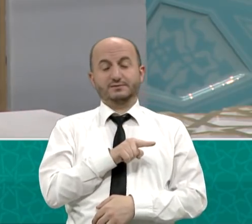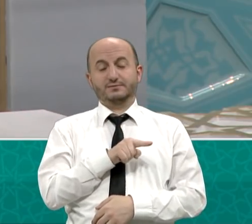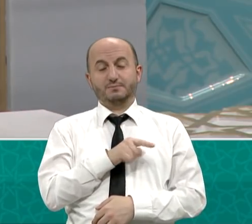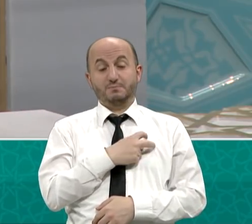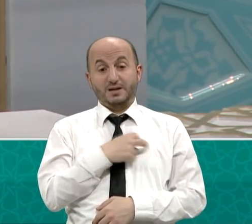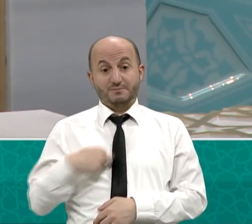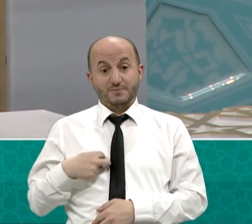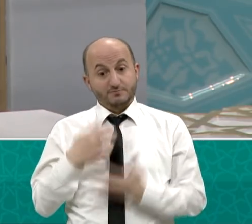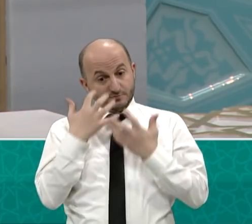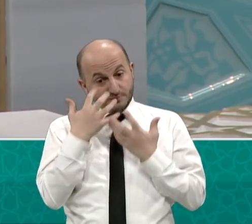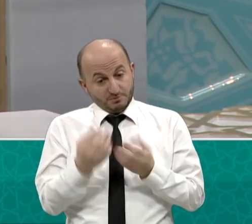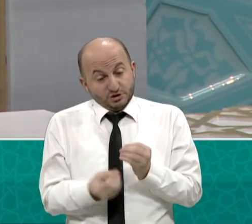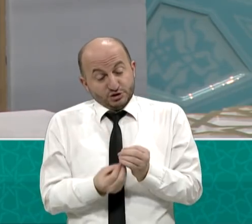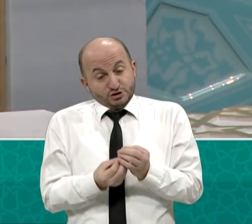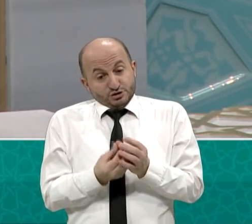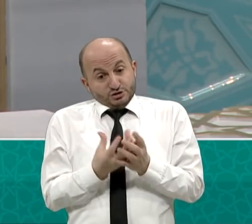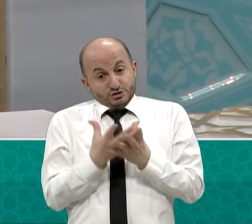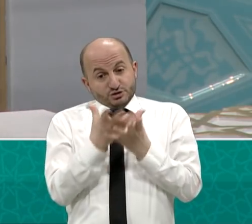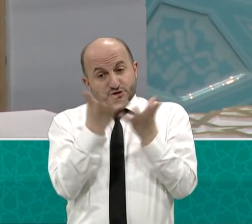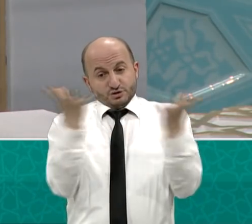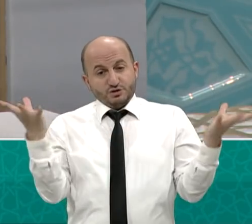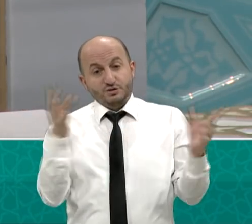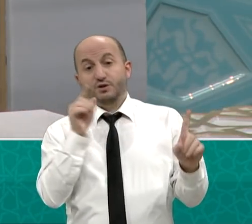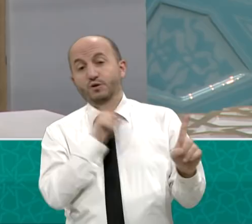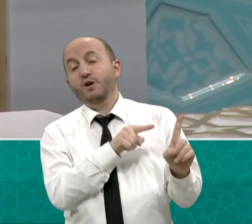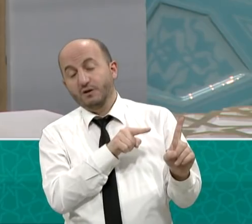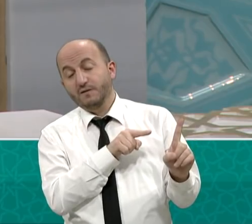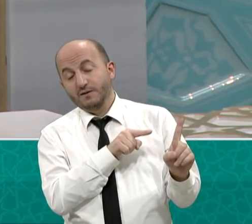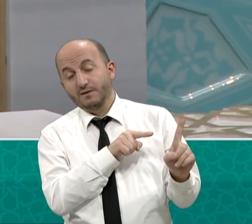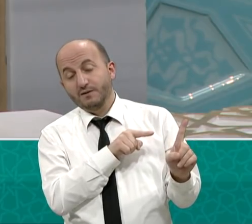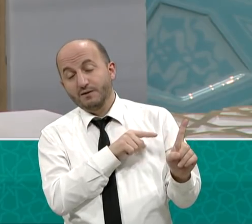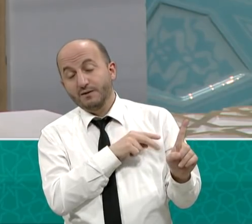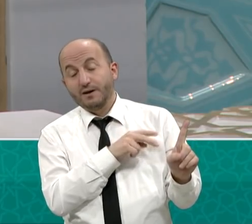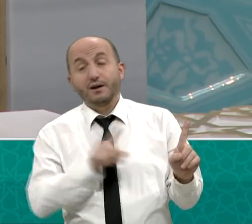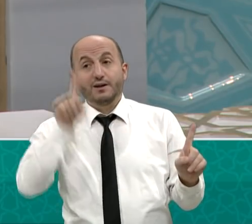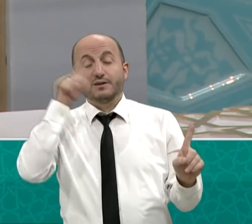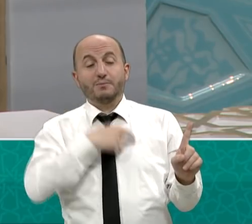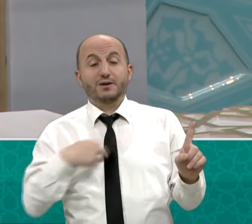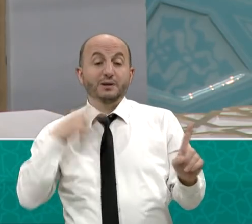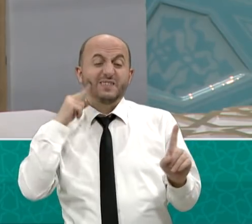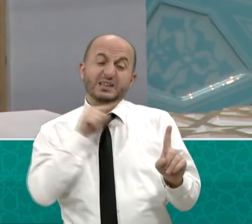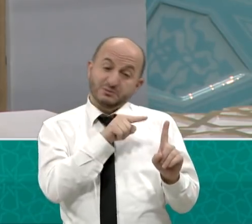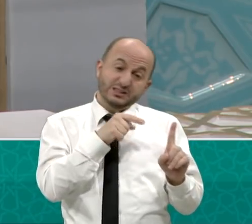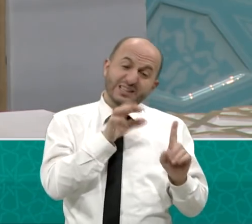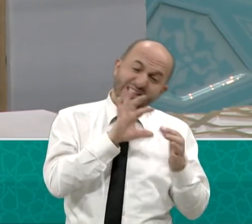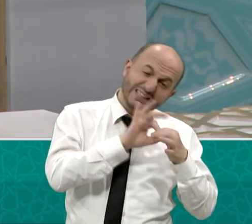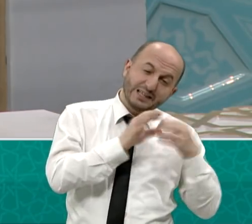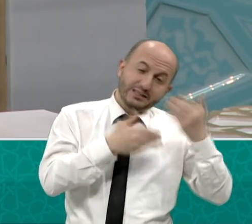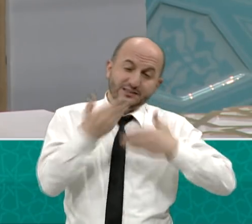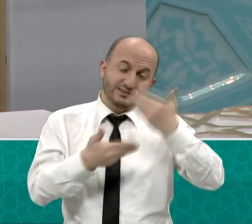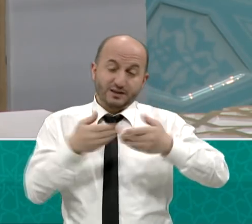rahmetin kaynağıdır. Onun için Mevla Efendimiz'i anlatırken şöyle buyurur. Tövbe